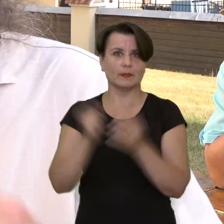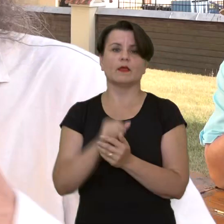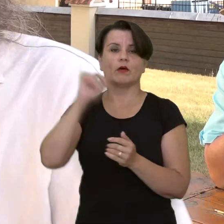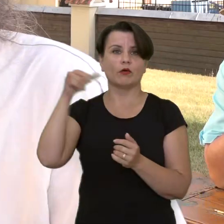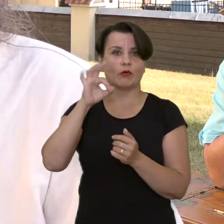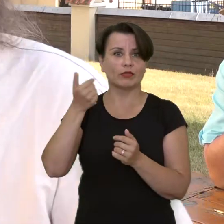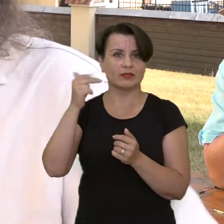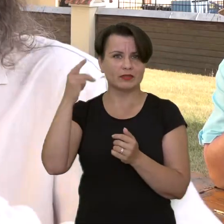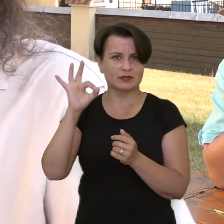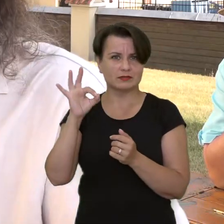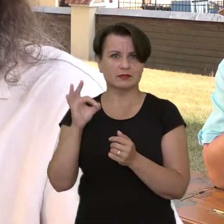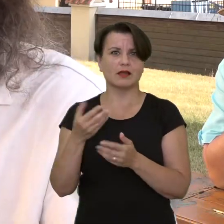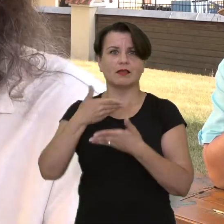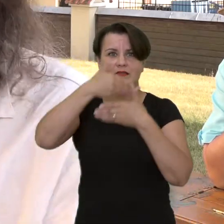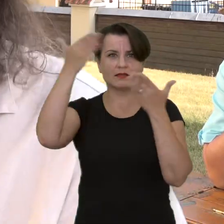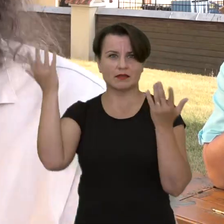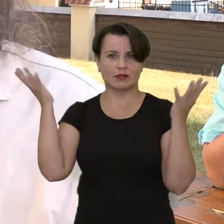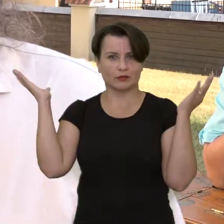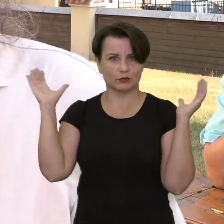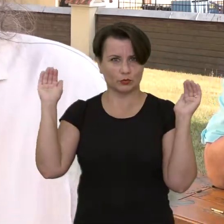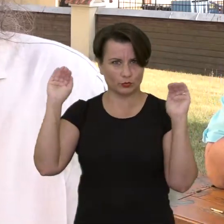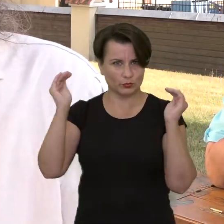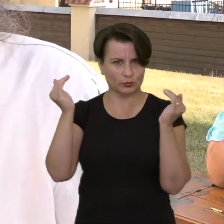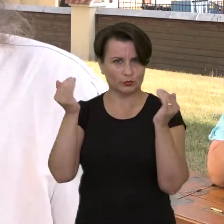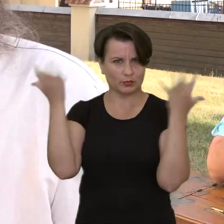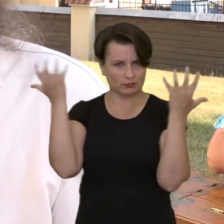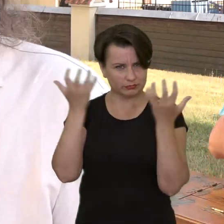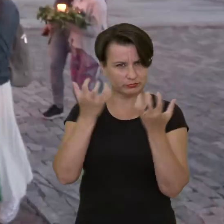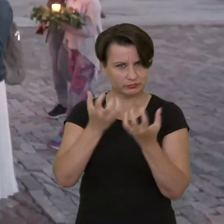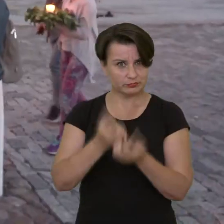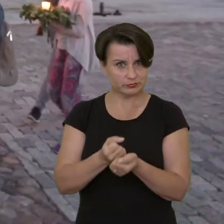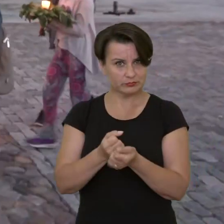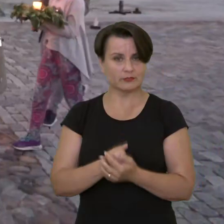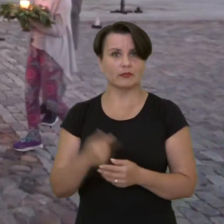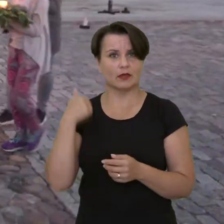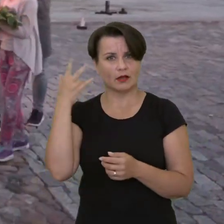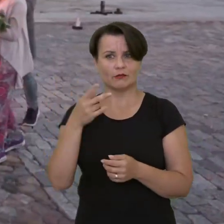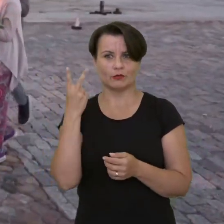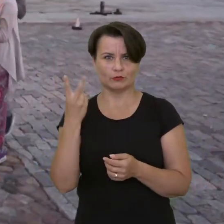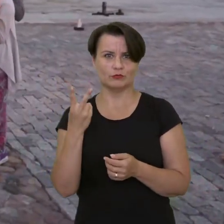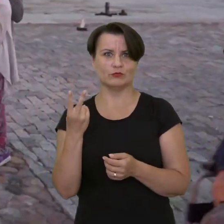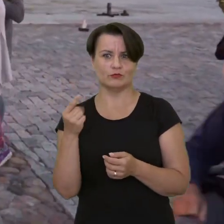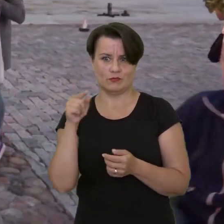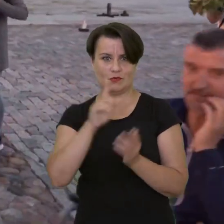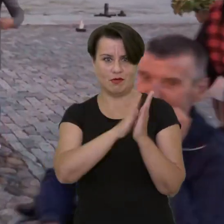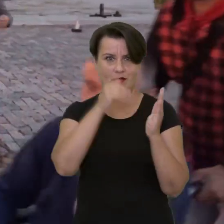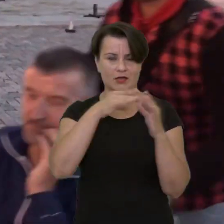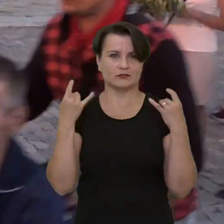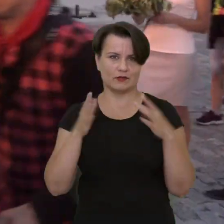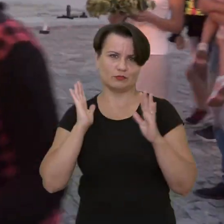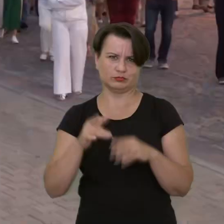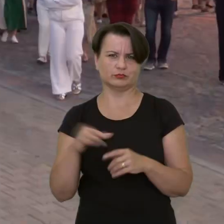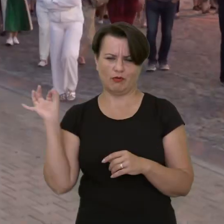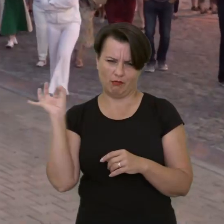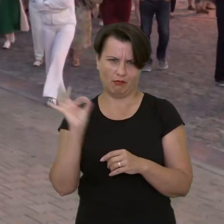truputėlį, o joninės, kai pradeda trumpėti, tie du virsmai, aš galvoju, bus švenčiami visada.